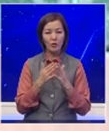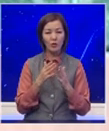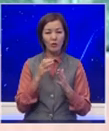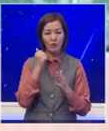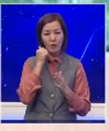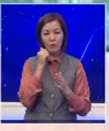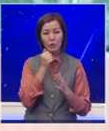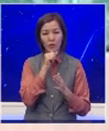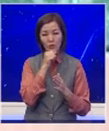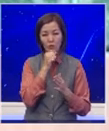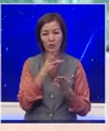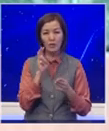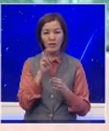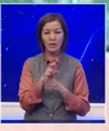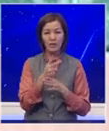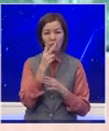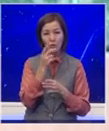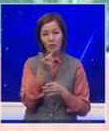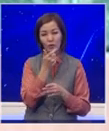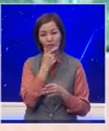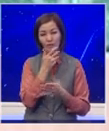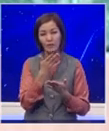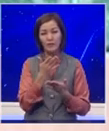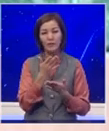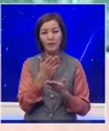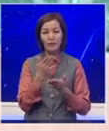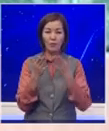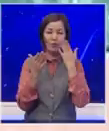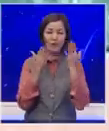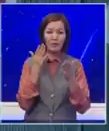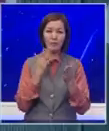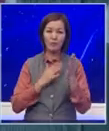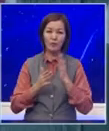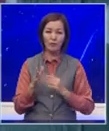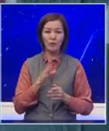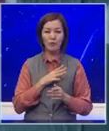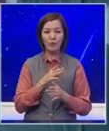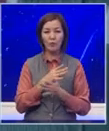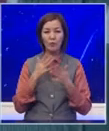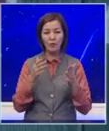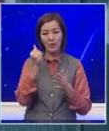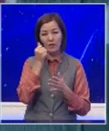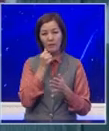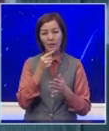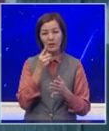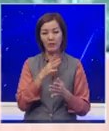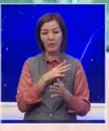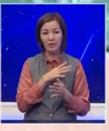қариялар осында келіп, көңілдері бір жасарып, қуанып жатыр. Көп-көп рахметтерін айтып